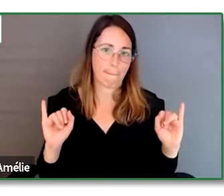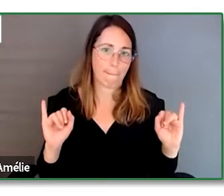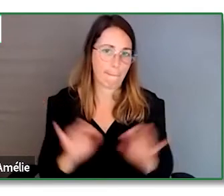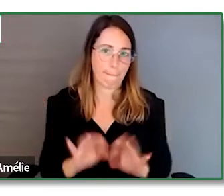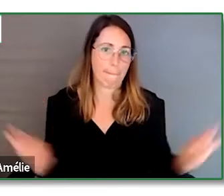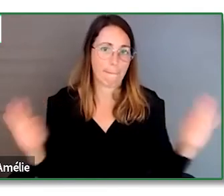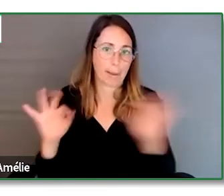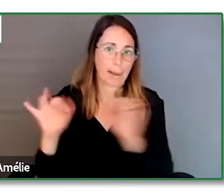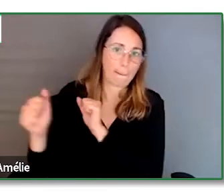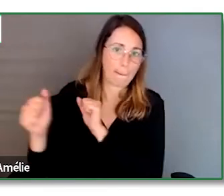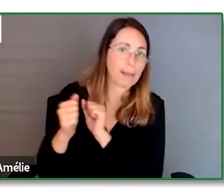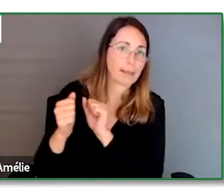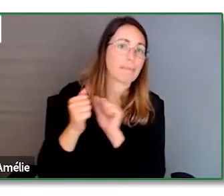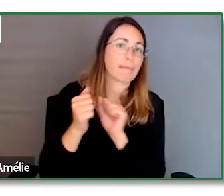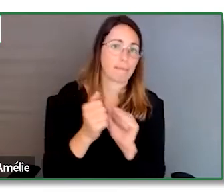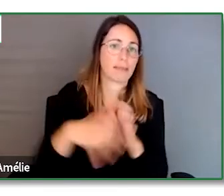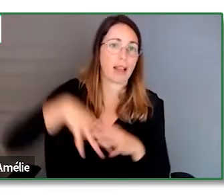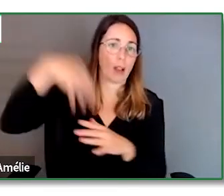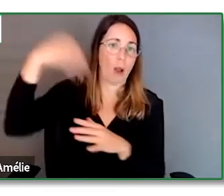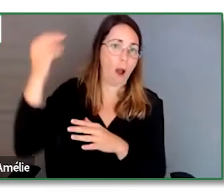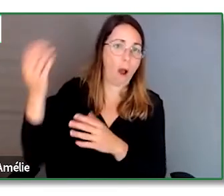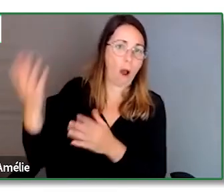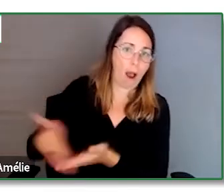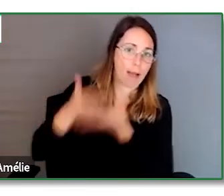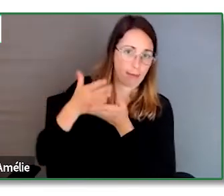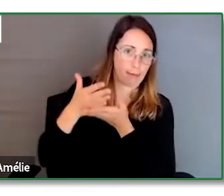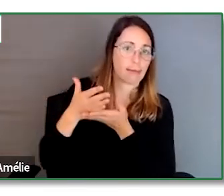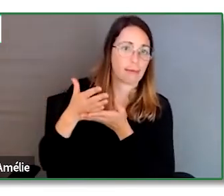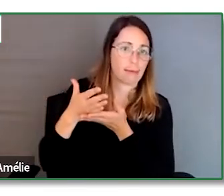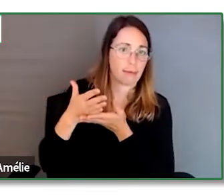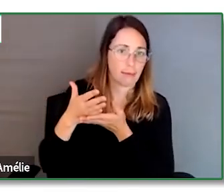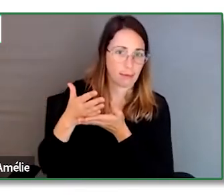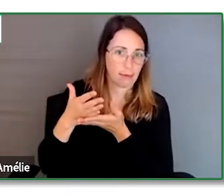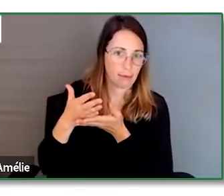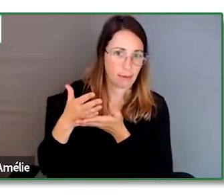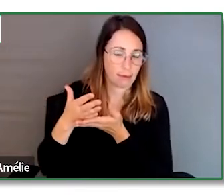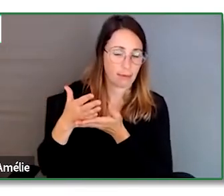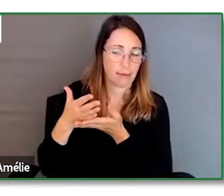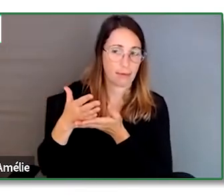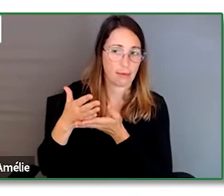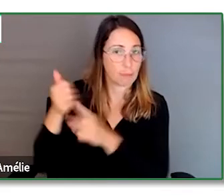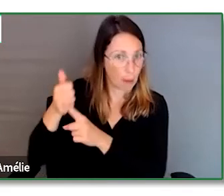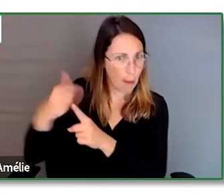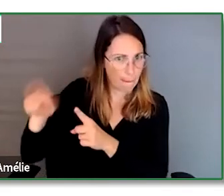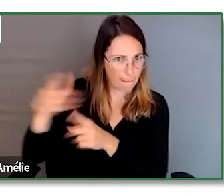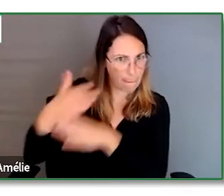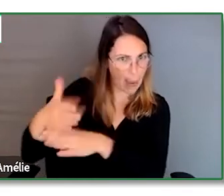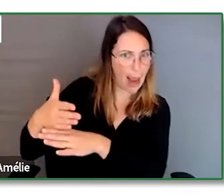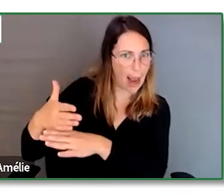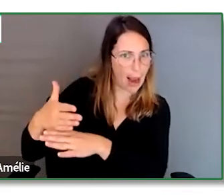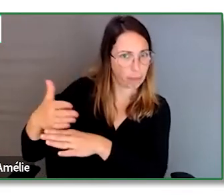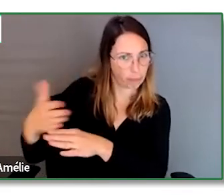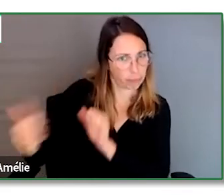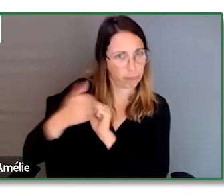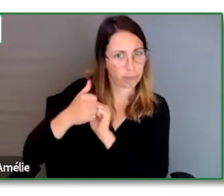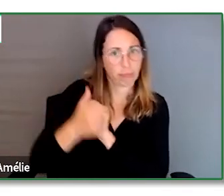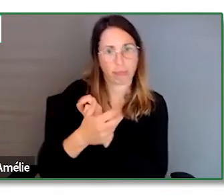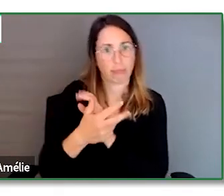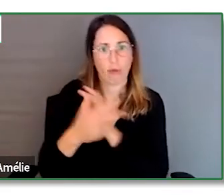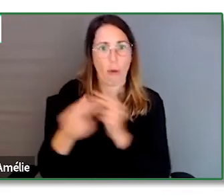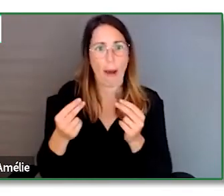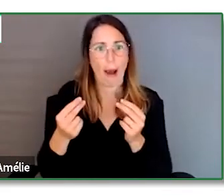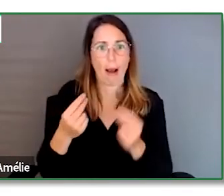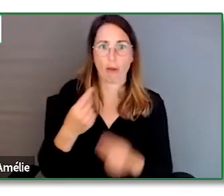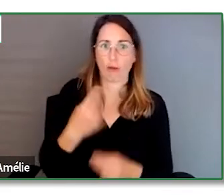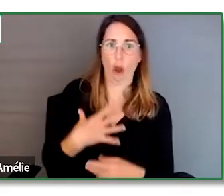gens à l'extérieur de l'organisation qui soient là pour travailler avec nous parce qu'on ne veut pas être nombrileux, juste regarder vers l'intérieur. Oui, je sais